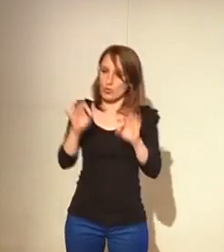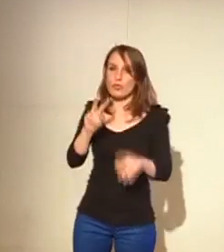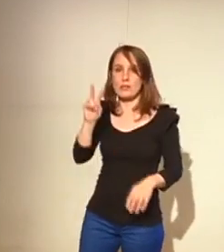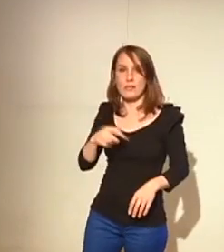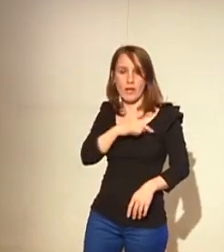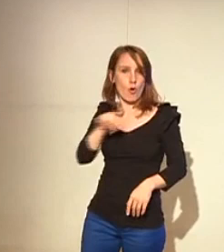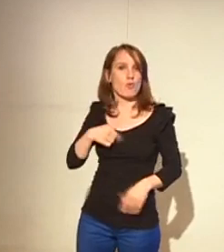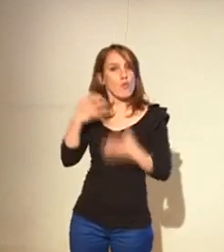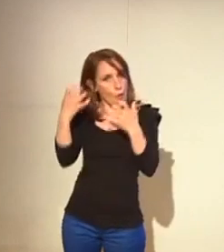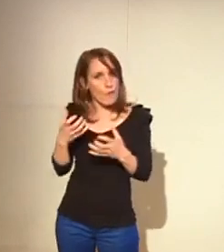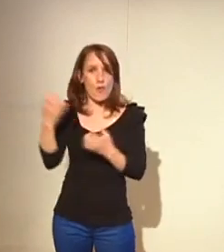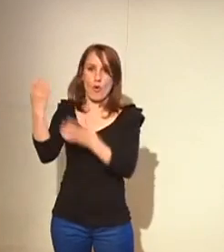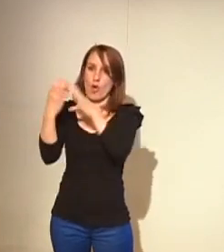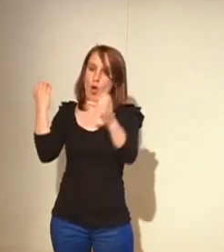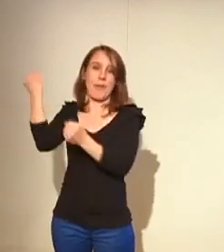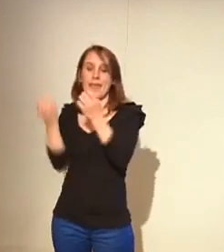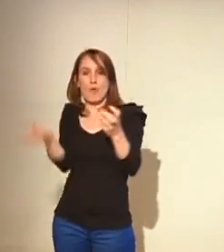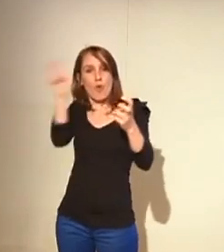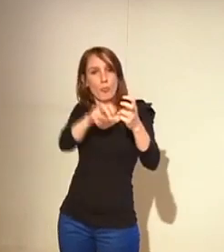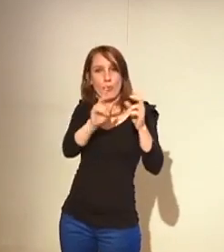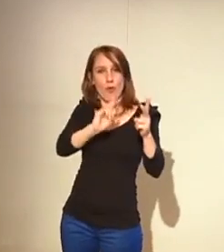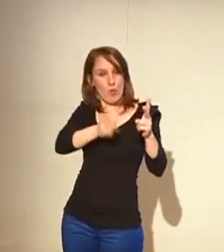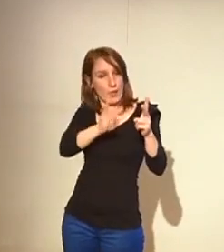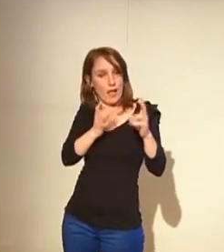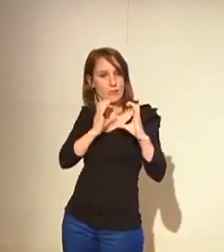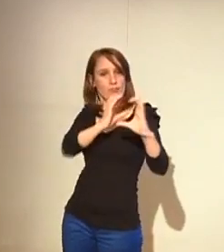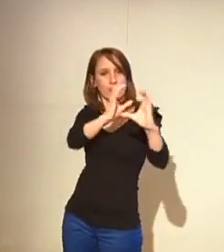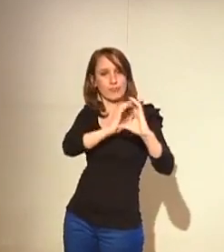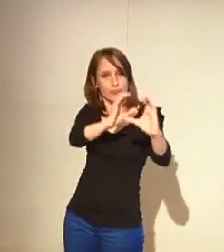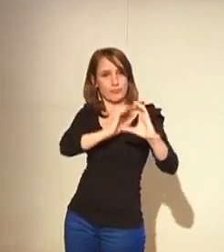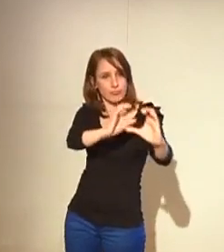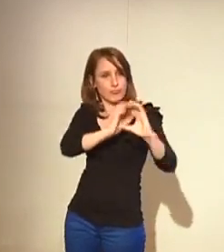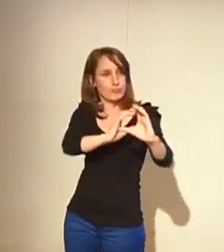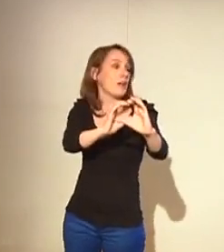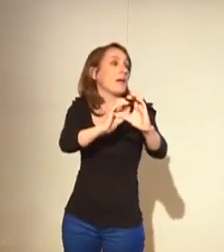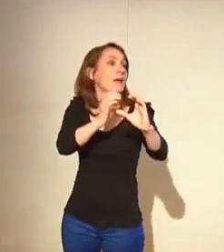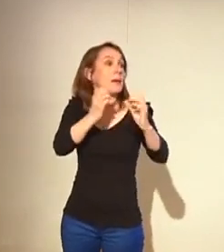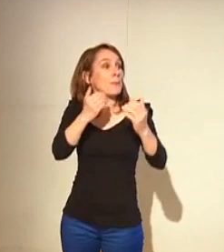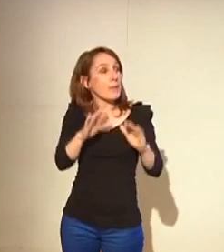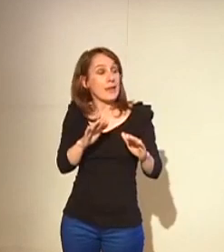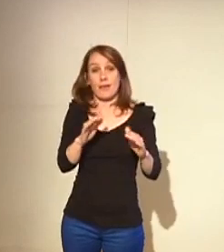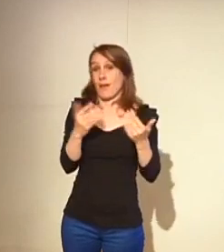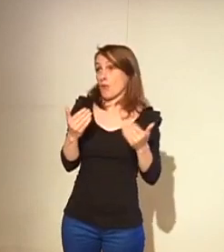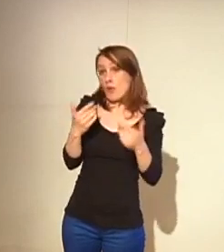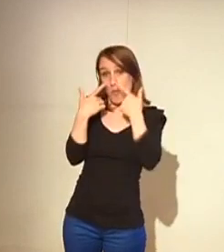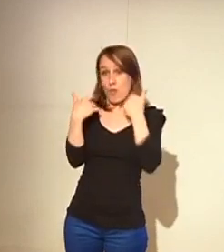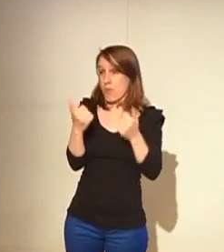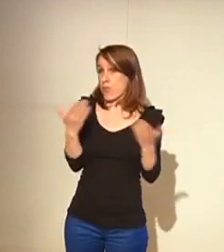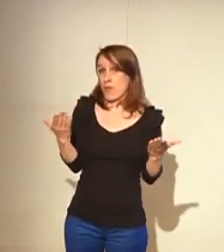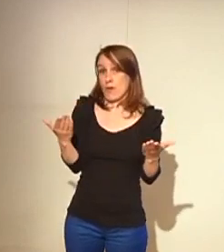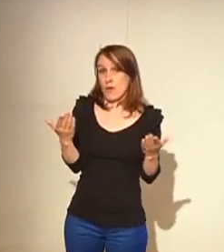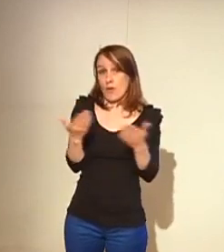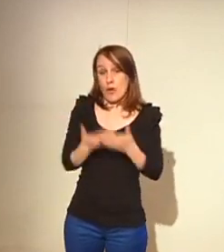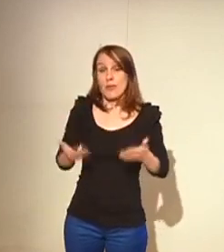modal des camions sur le rail mais pour ça il suffit il faut il suffit ce qui n'est pour l'instant pas le cas la preuve en est que la fameuse